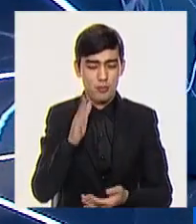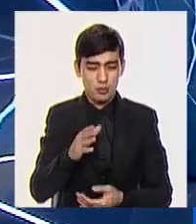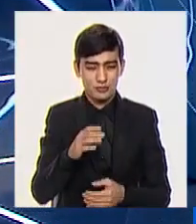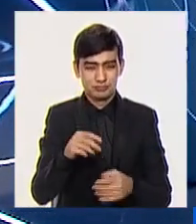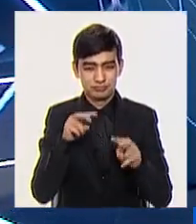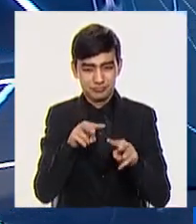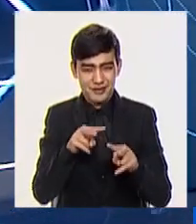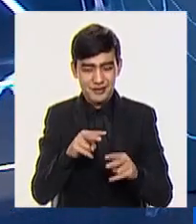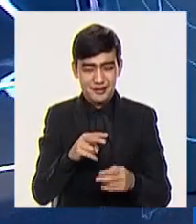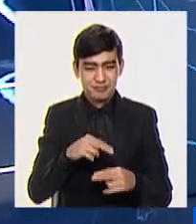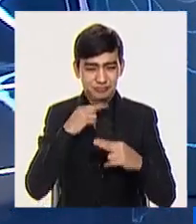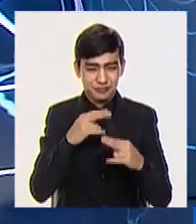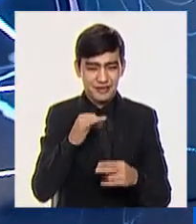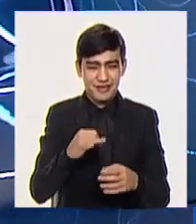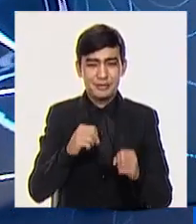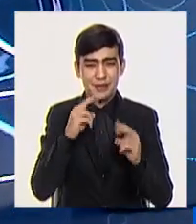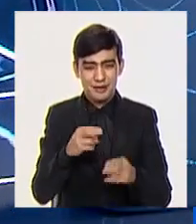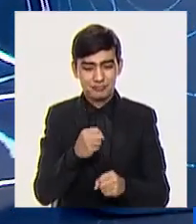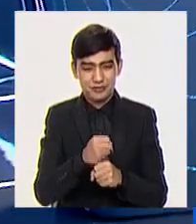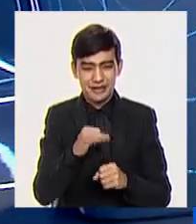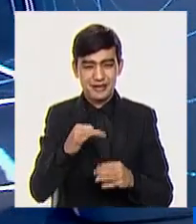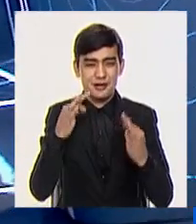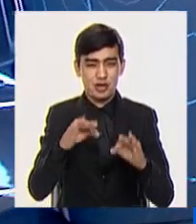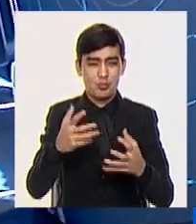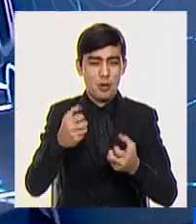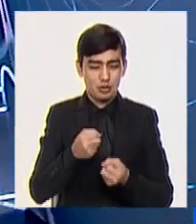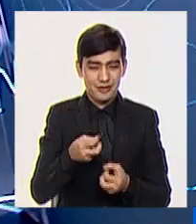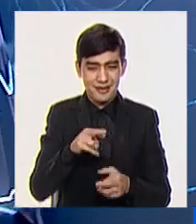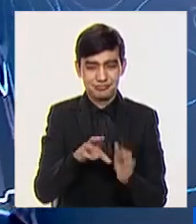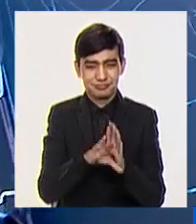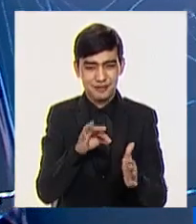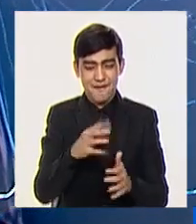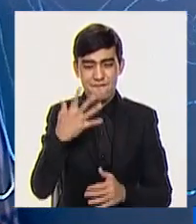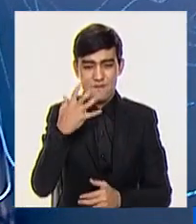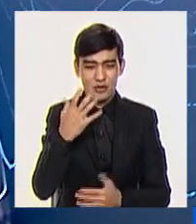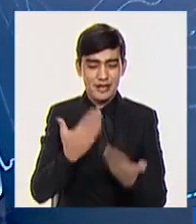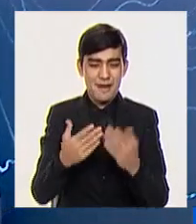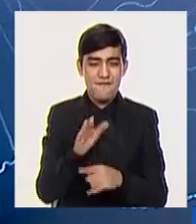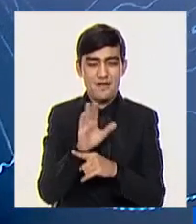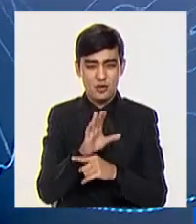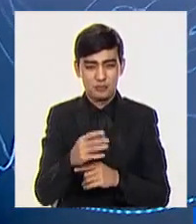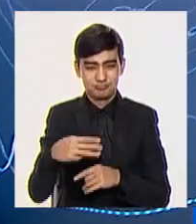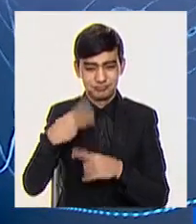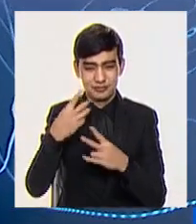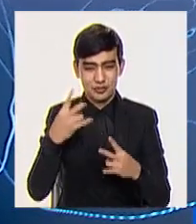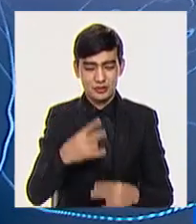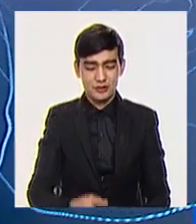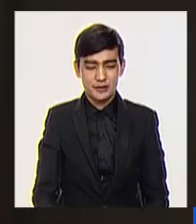сохранять конфиденциальность персональных данных и получать разрешение избирателей перед фото- или видеосъемкой, пояснили в